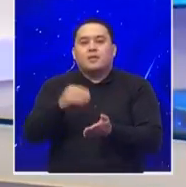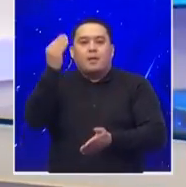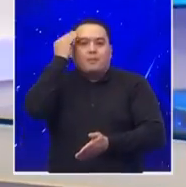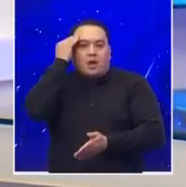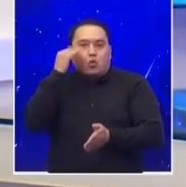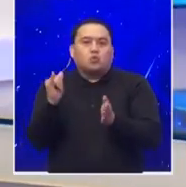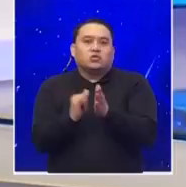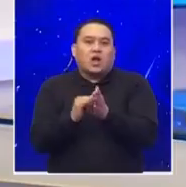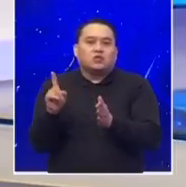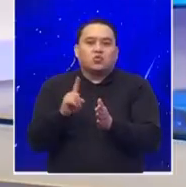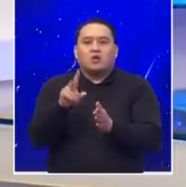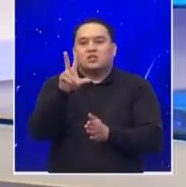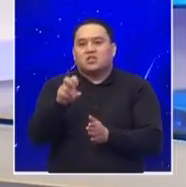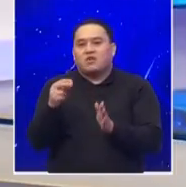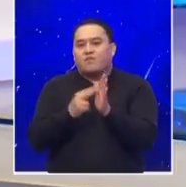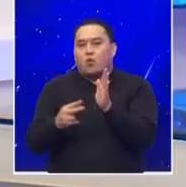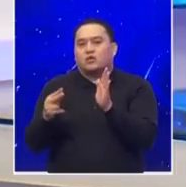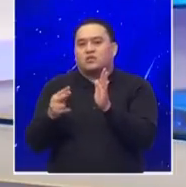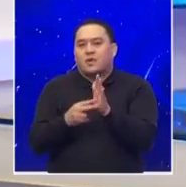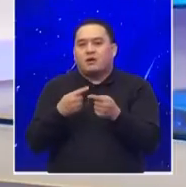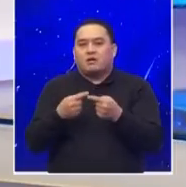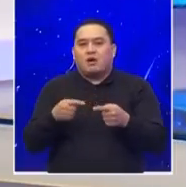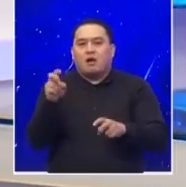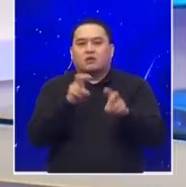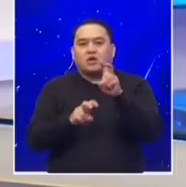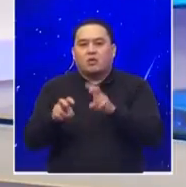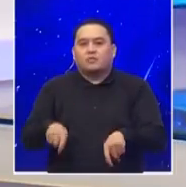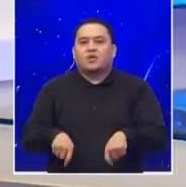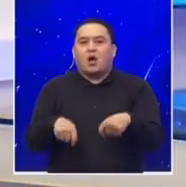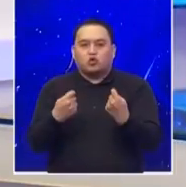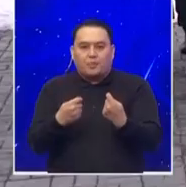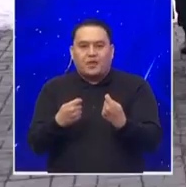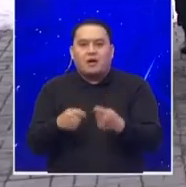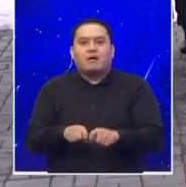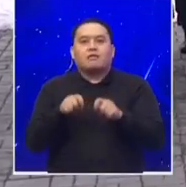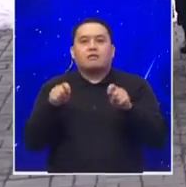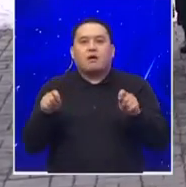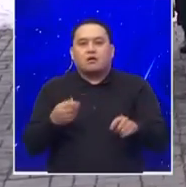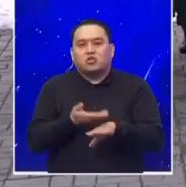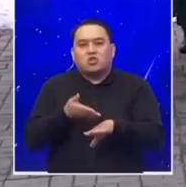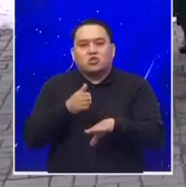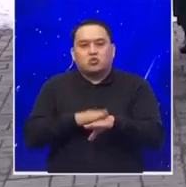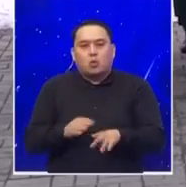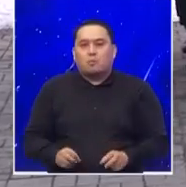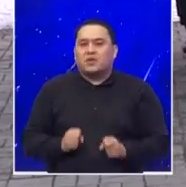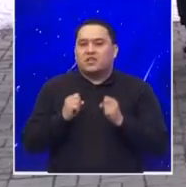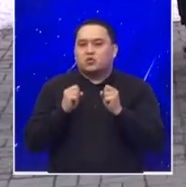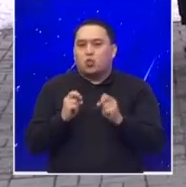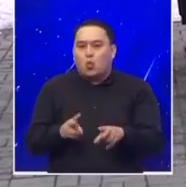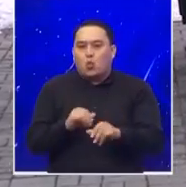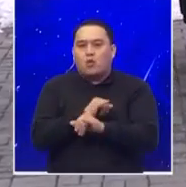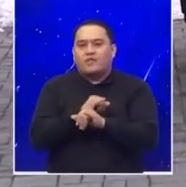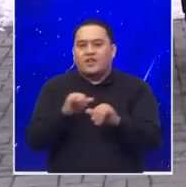мерами установлено и задержано 308 разыскиваемых правонарушителей. Раскрываемость тяжких видов преступления